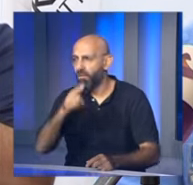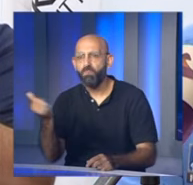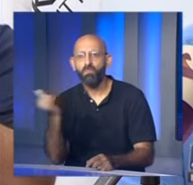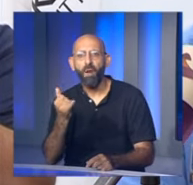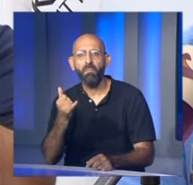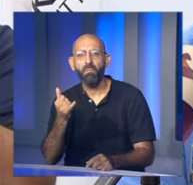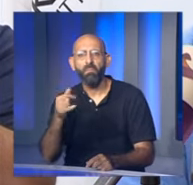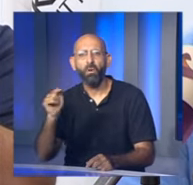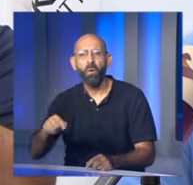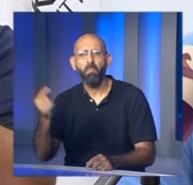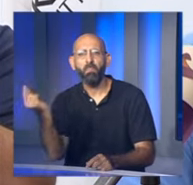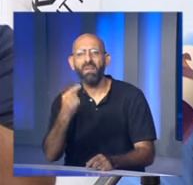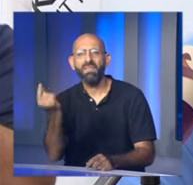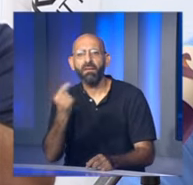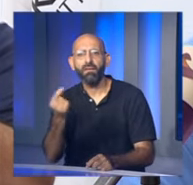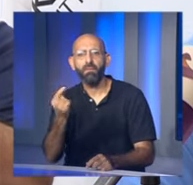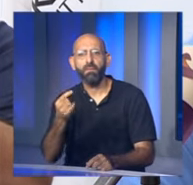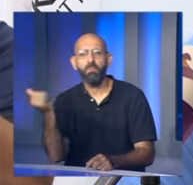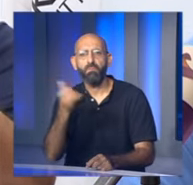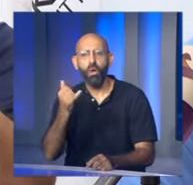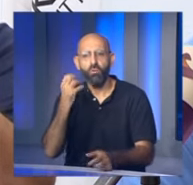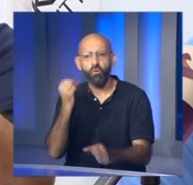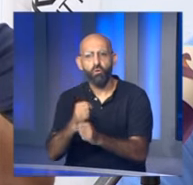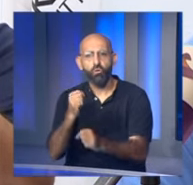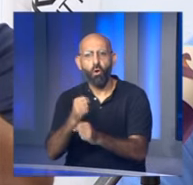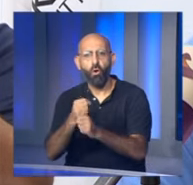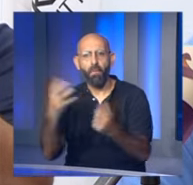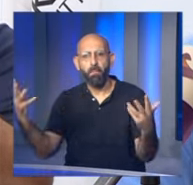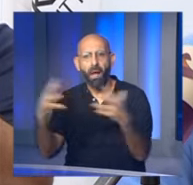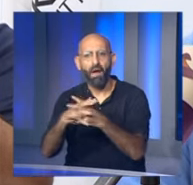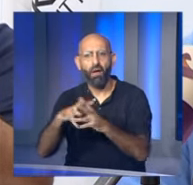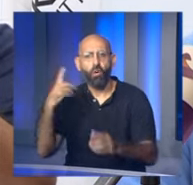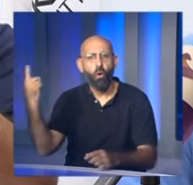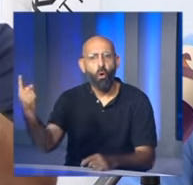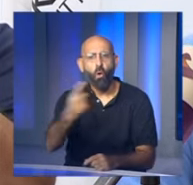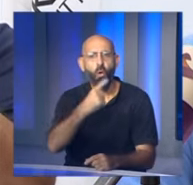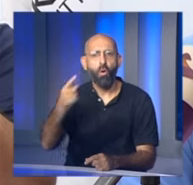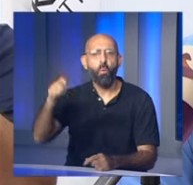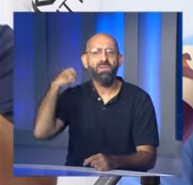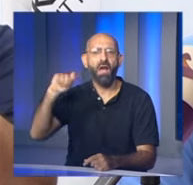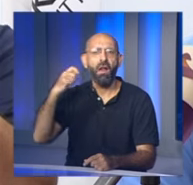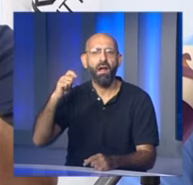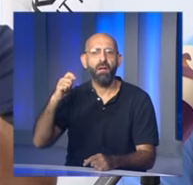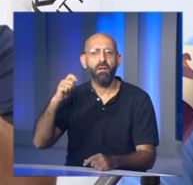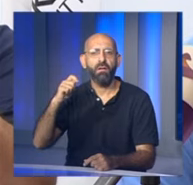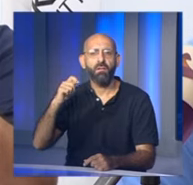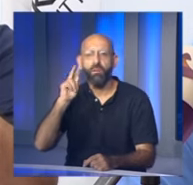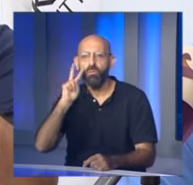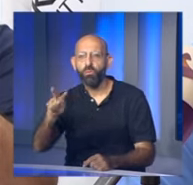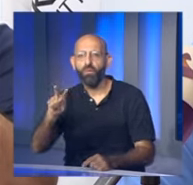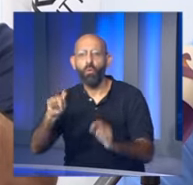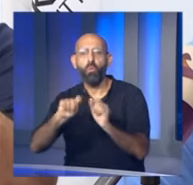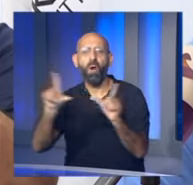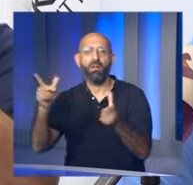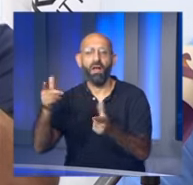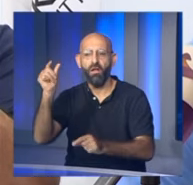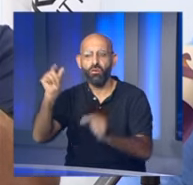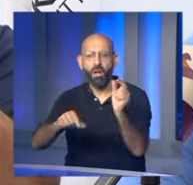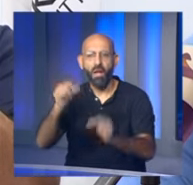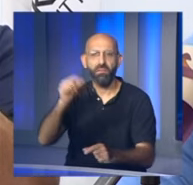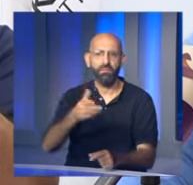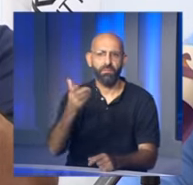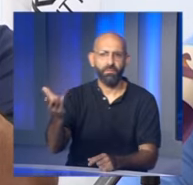يعني نحن بظروف قاهره وبحرب بلشت بشكل مفتوح من 17/9 لليوم